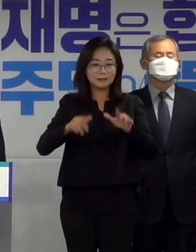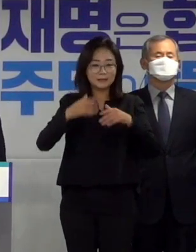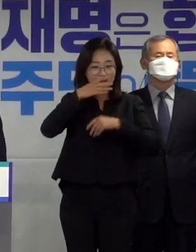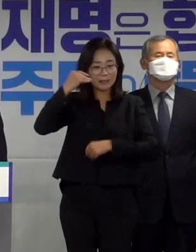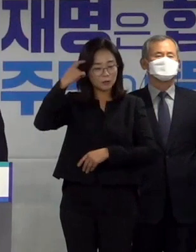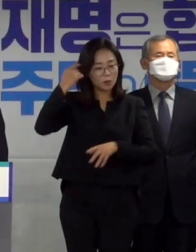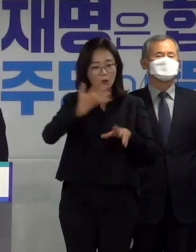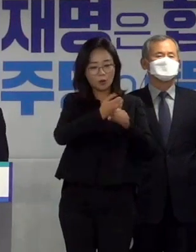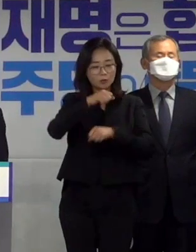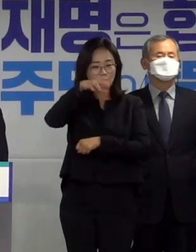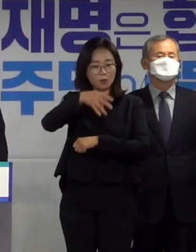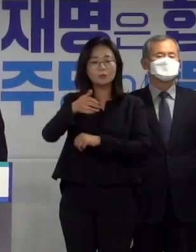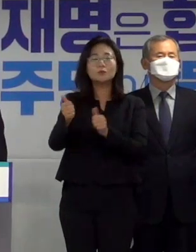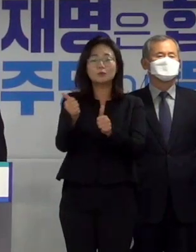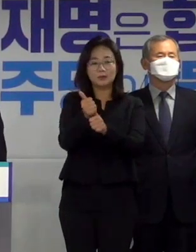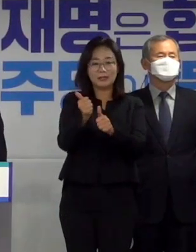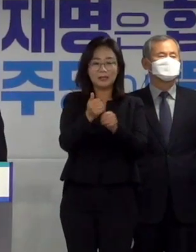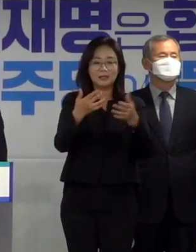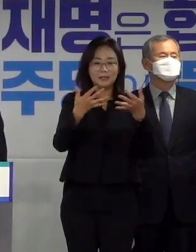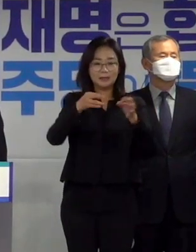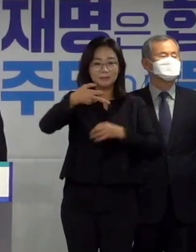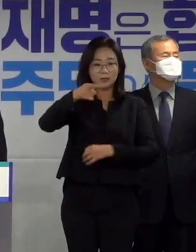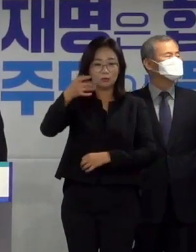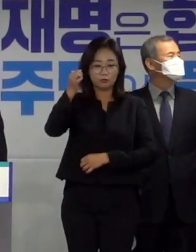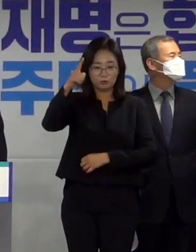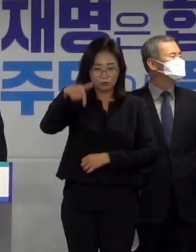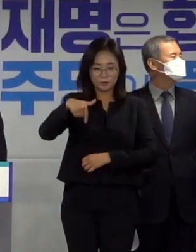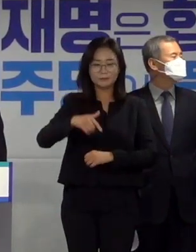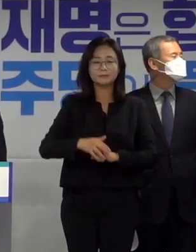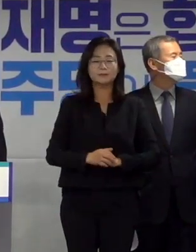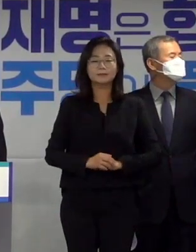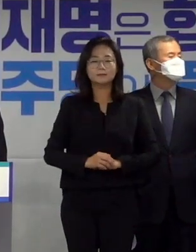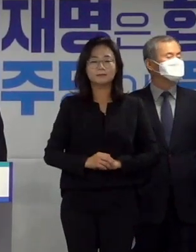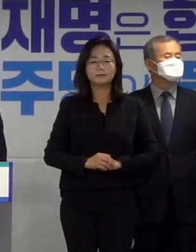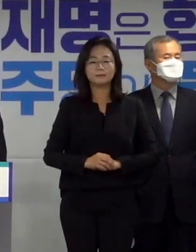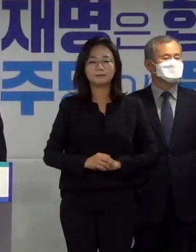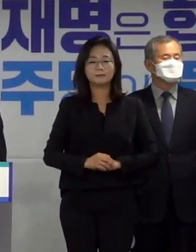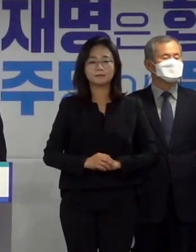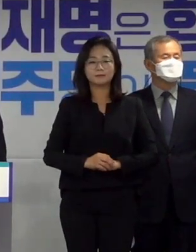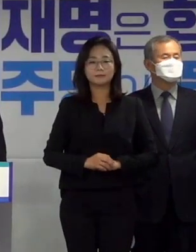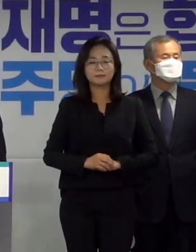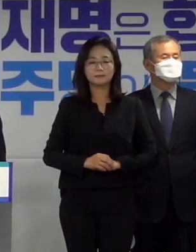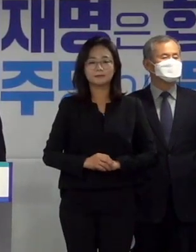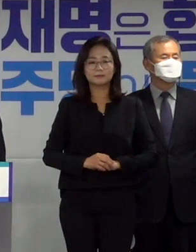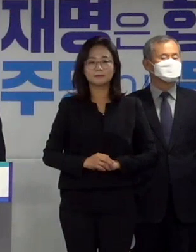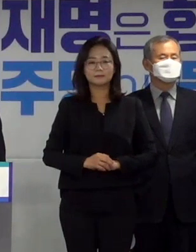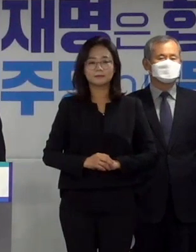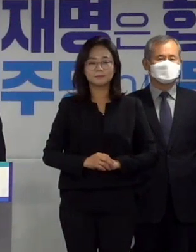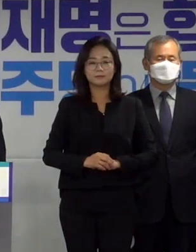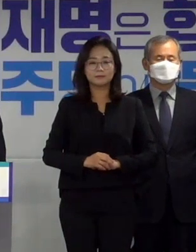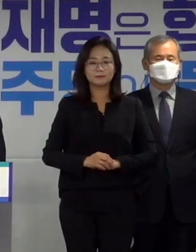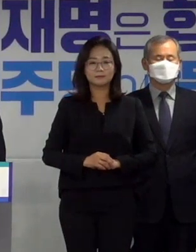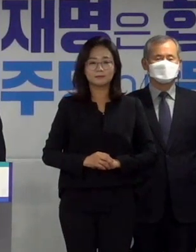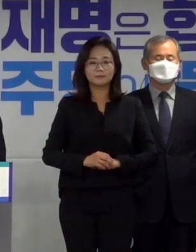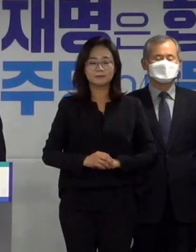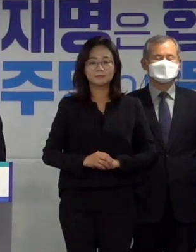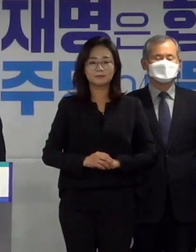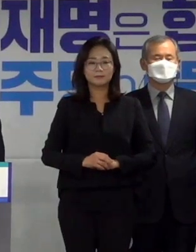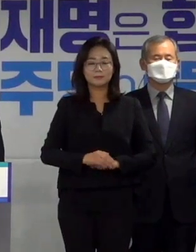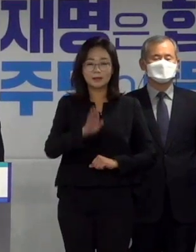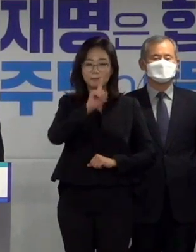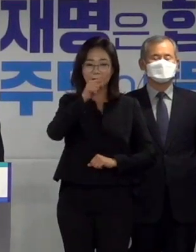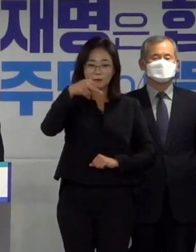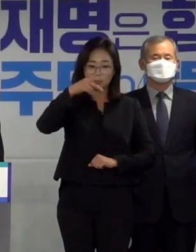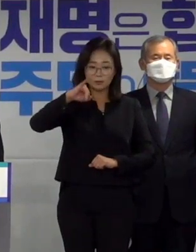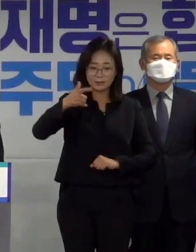세종연구소 부소장인 김정석 박사입니다. 네, 안녕하세요. 네, 그러면 먼저 그